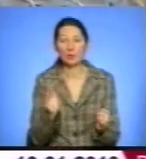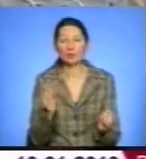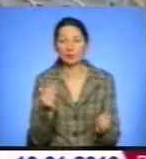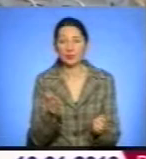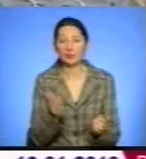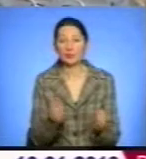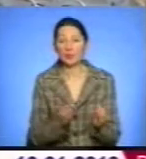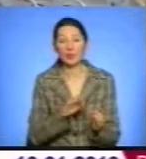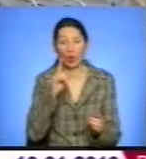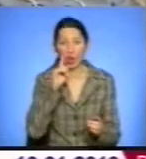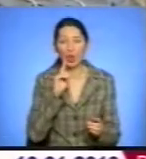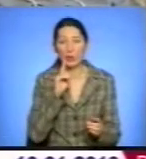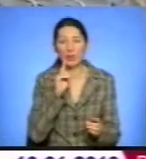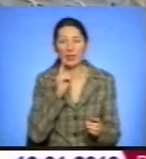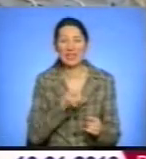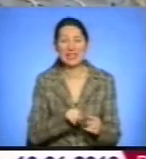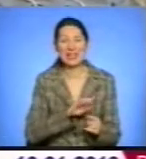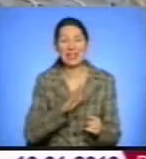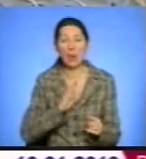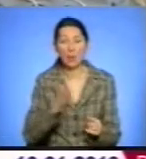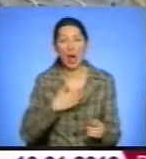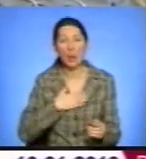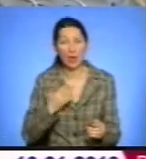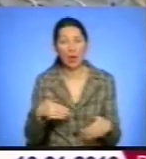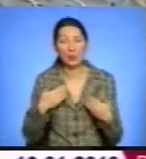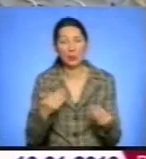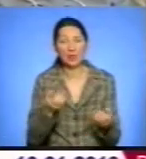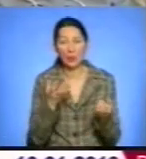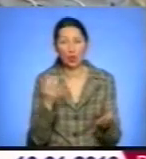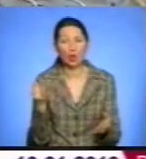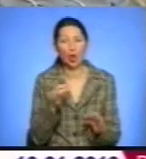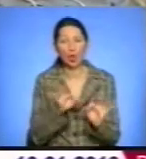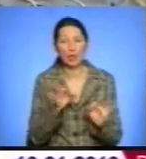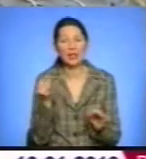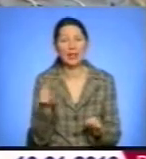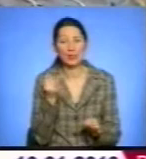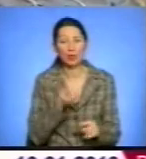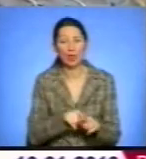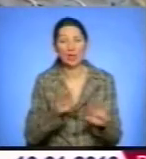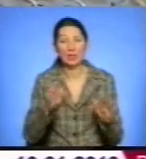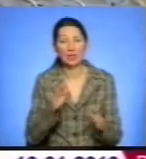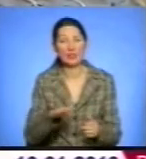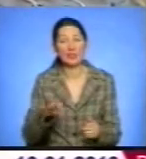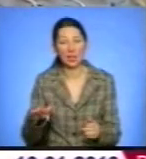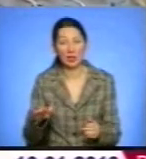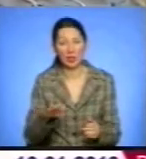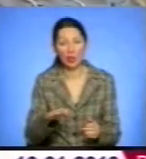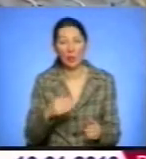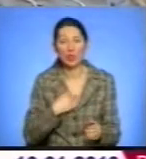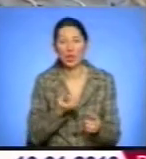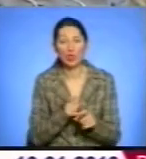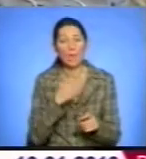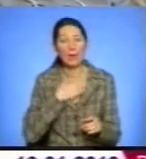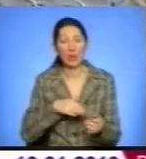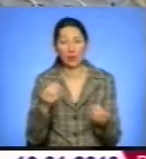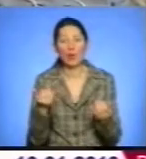маленький дискомфорт. Але це не була моя пропозиція, я просто їм розказала історію, яка сталася з дитиною. І мене дуже приємно вразила, тому я